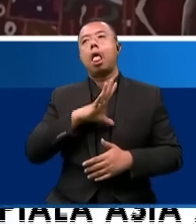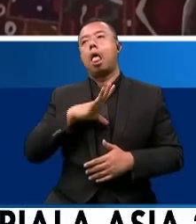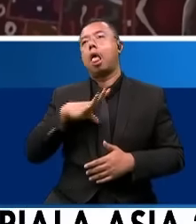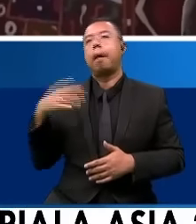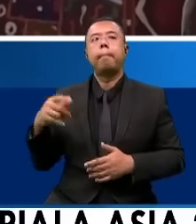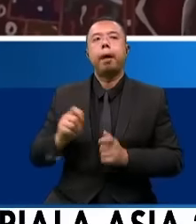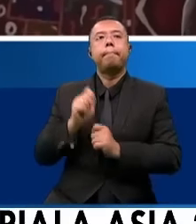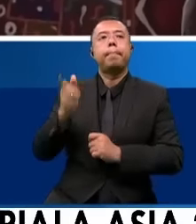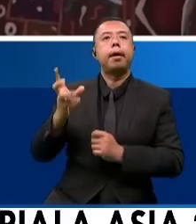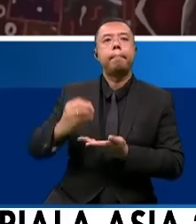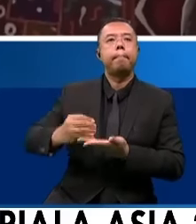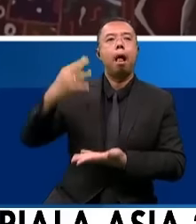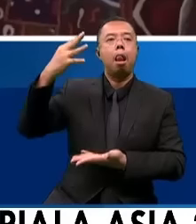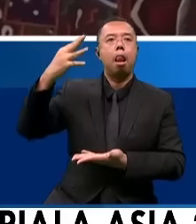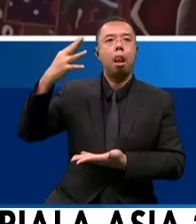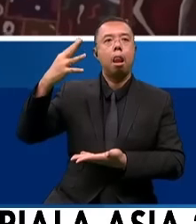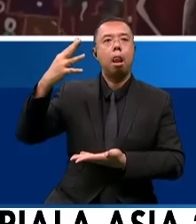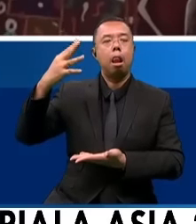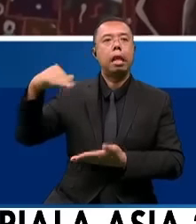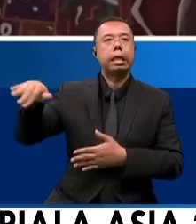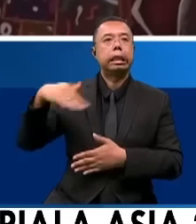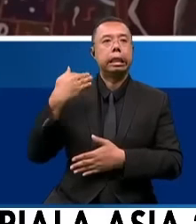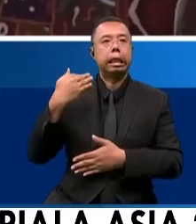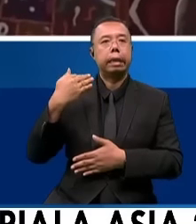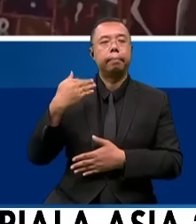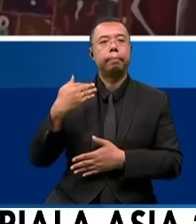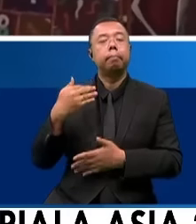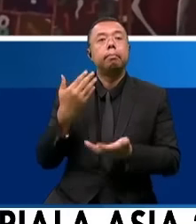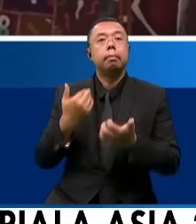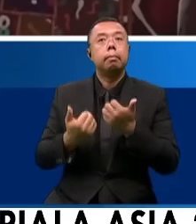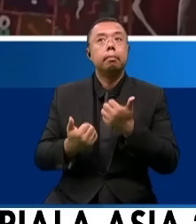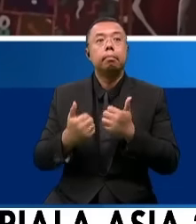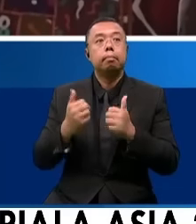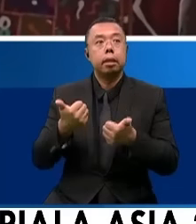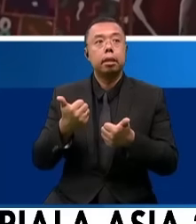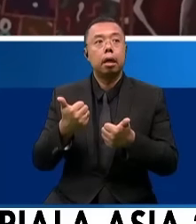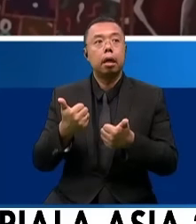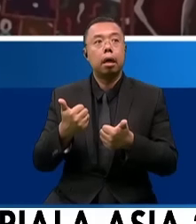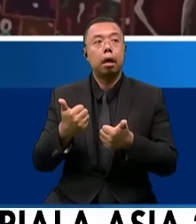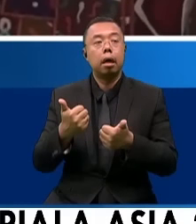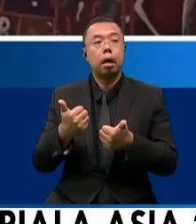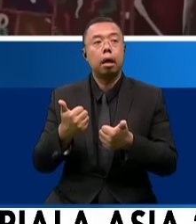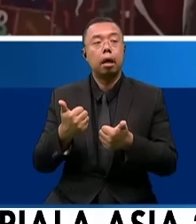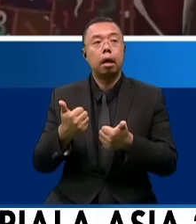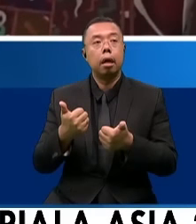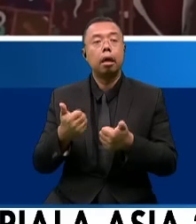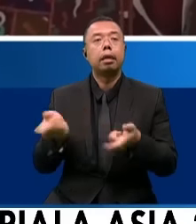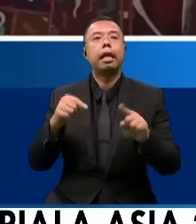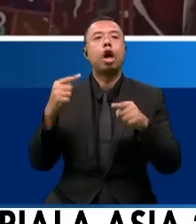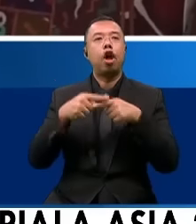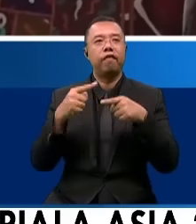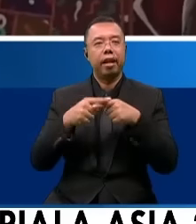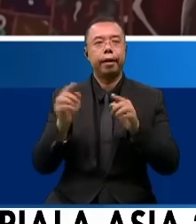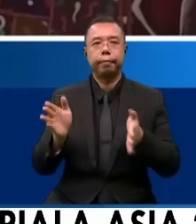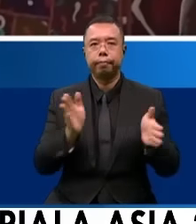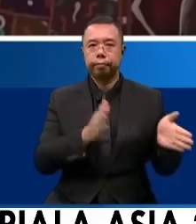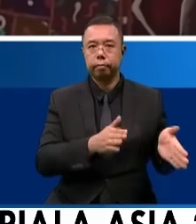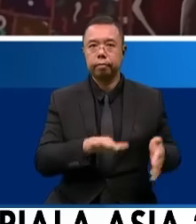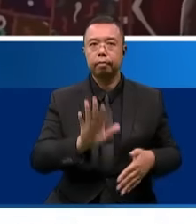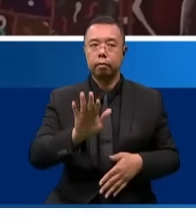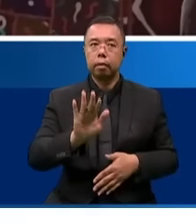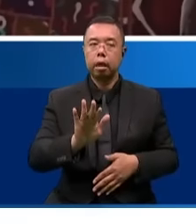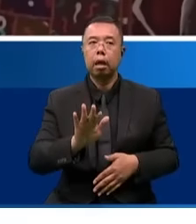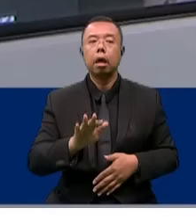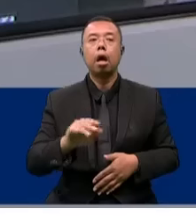lebih mahal harganya dan ini berpotensi menjadi sengketa seperti itu profikma